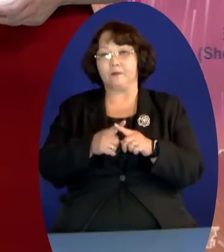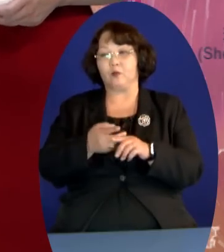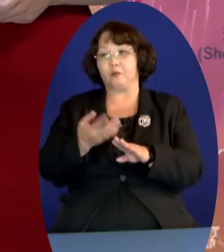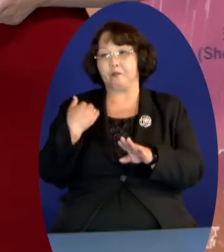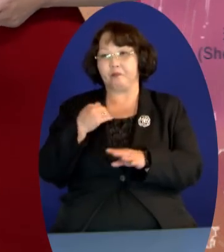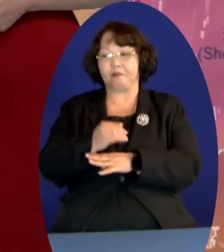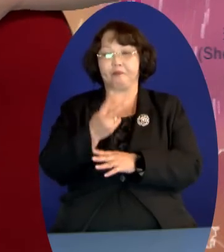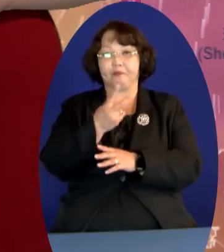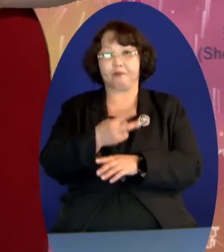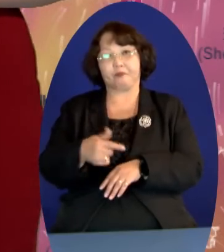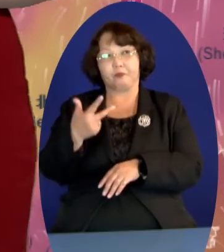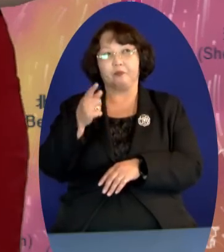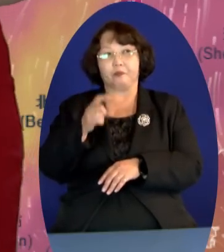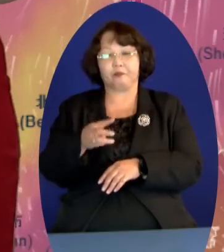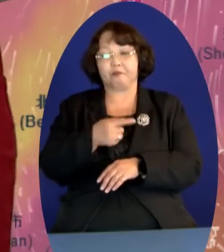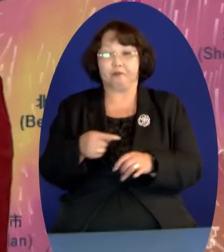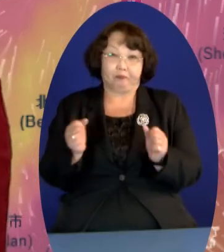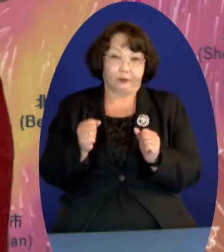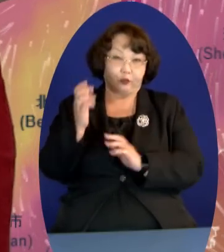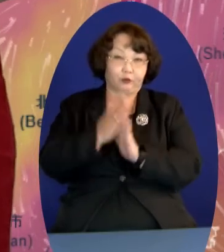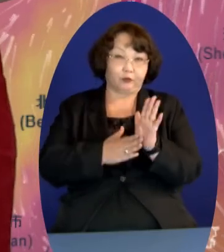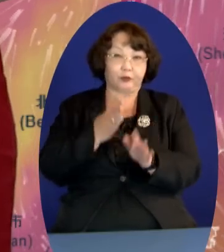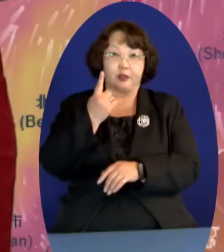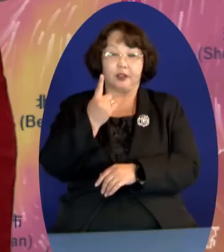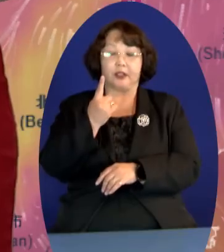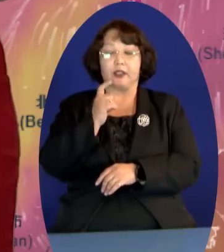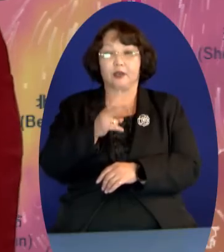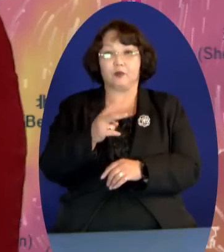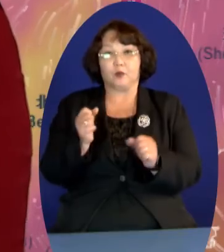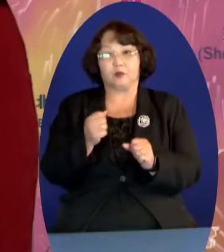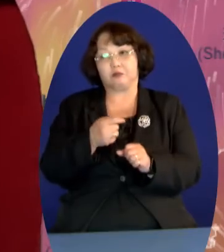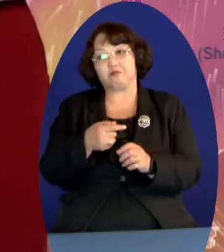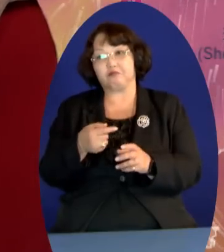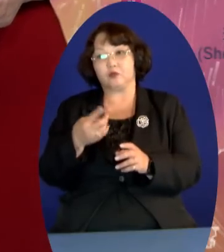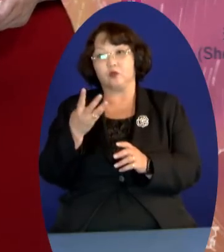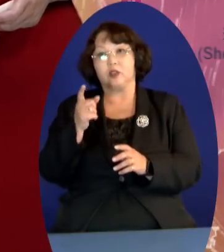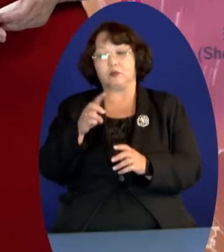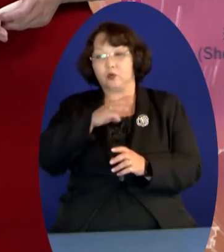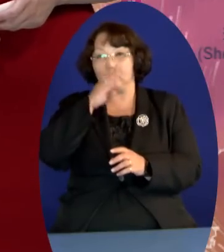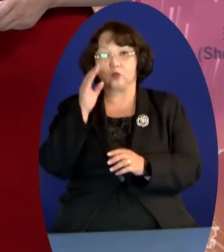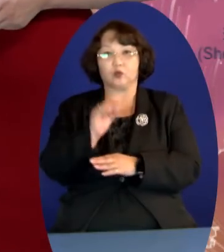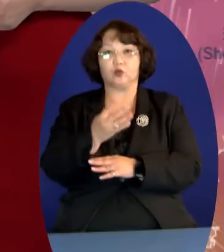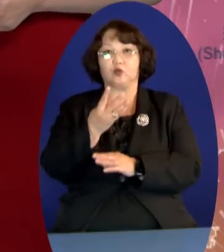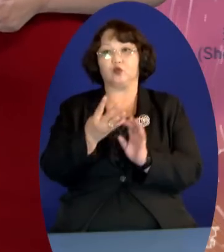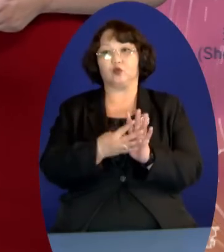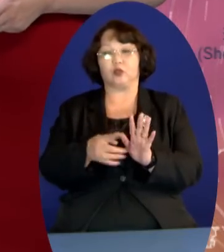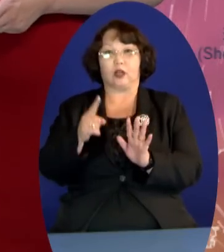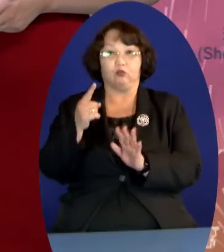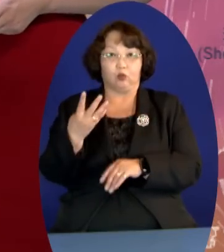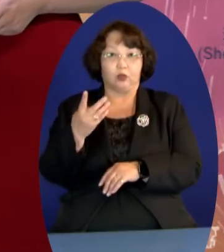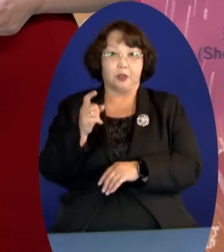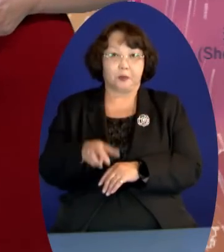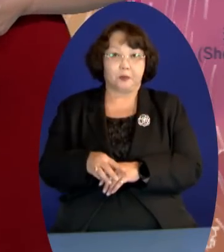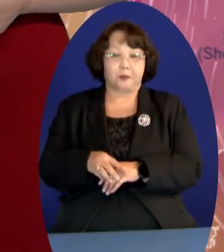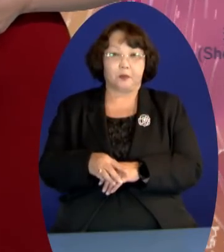2-3 градусаар сэрүүлсэн байна. Шөндөө 1 градус хүйтнээс 4 градус тулаан, өдөрт 9-14 градус тулаан, говийн бүс нутгийн өмнө хэсэг